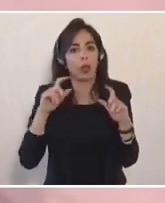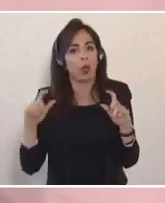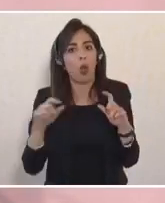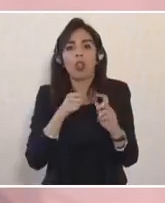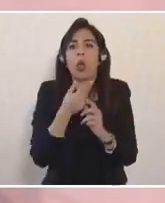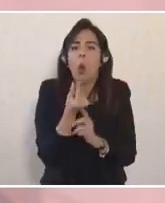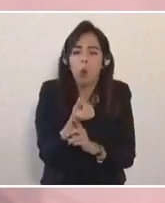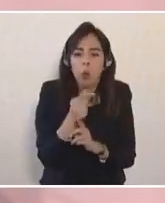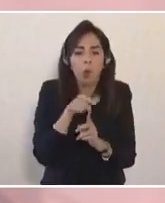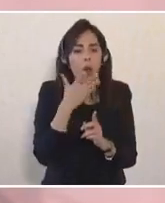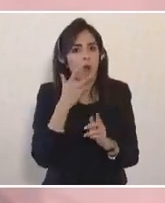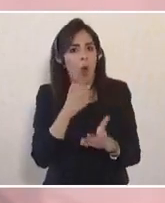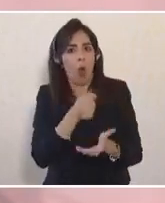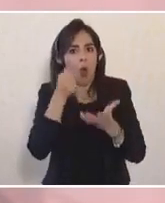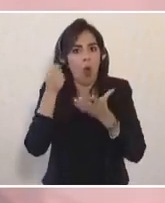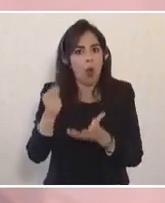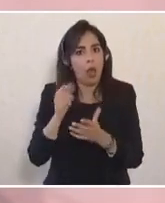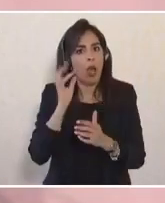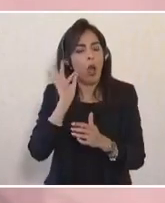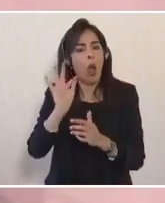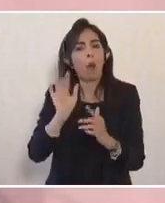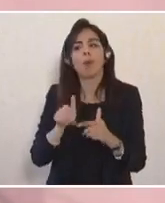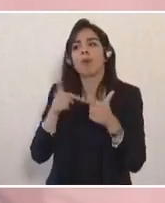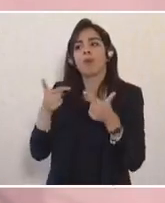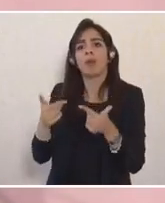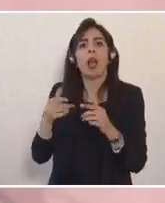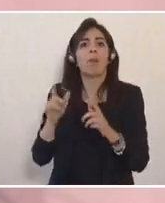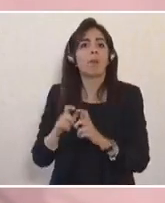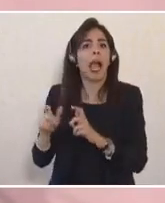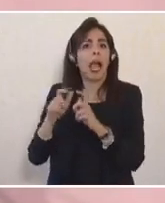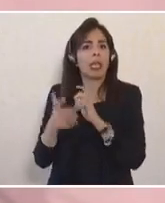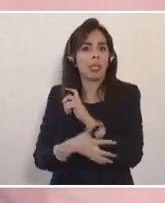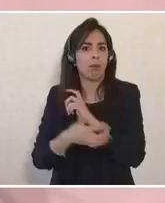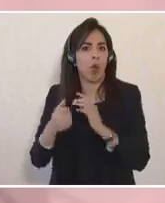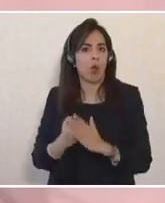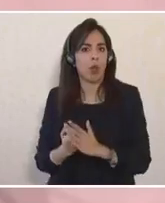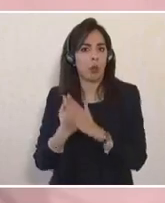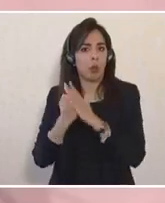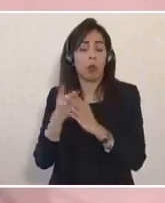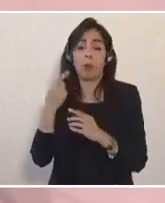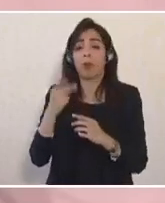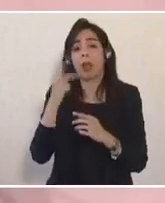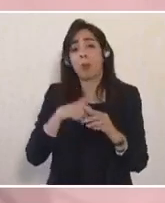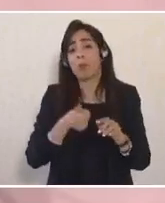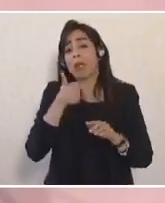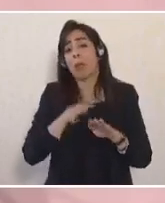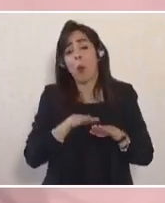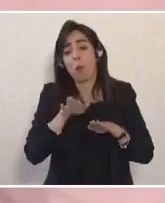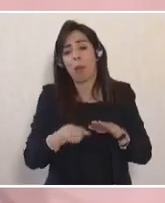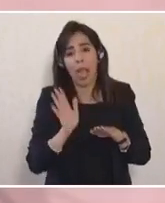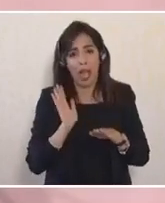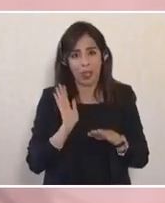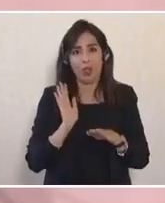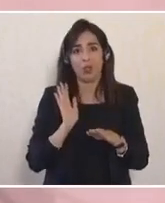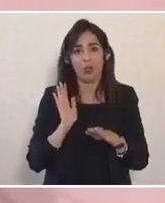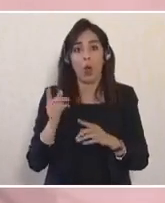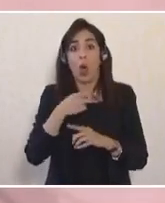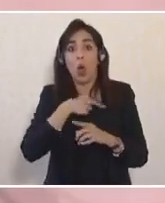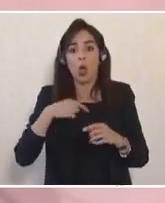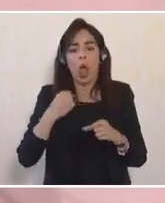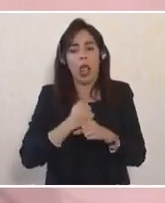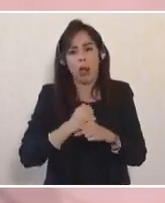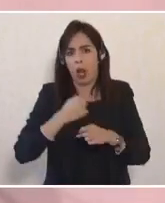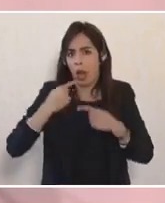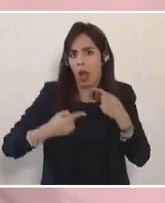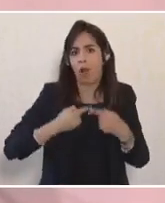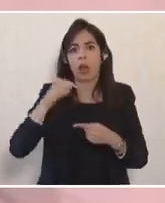distribuire i vaccini nei paesi poveri. Ma è il primo passo. Il lavoro continuerà poi per noi tutto quest'anno nel G20 e